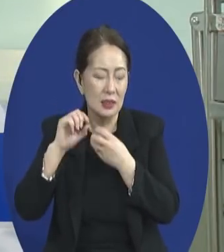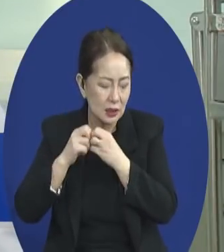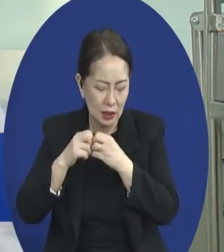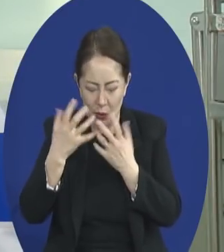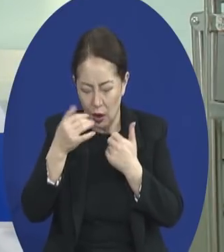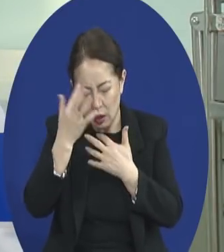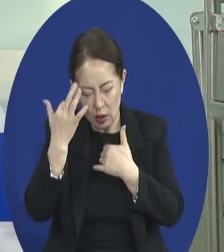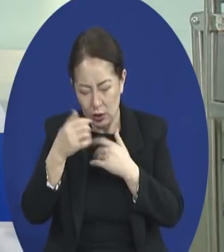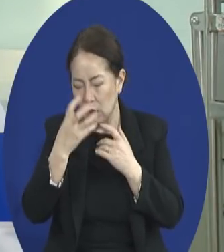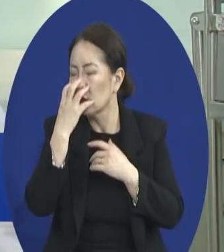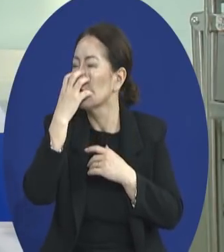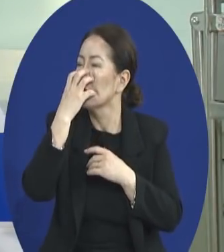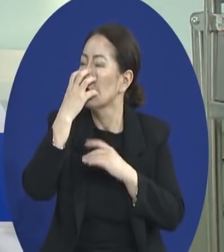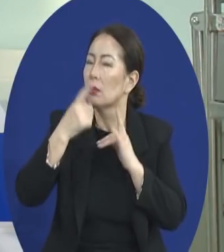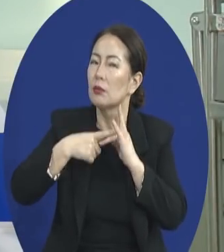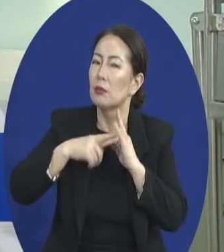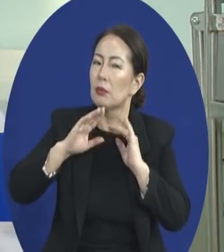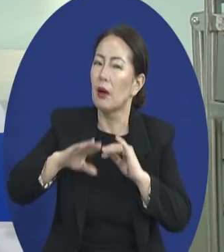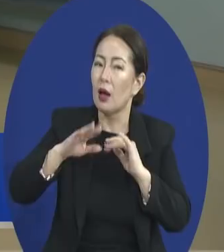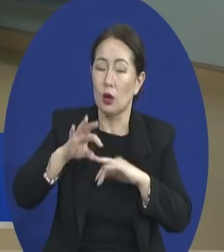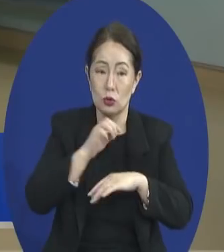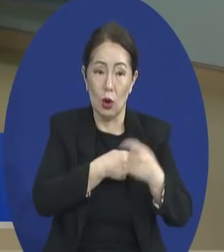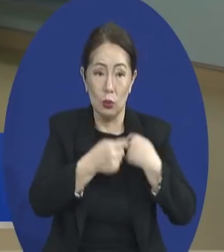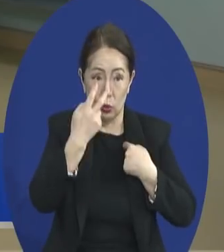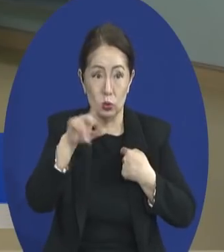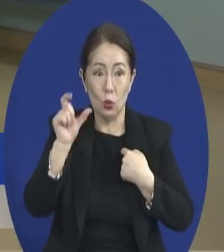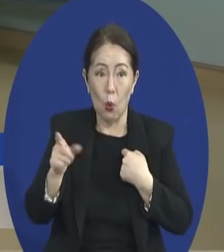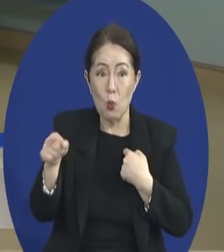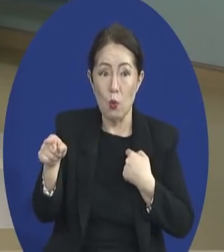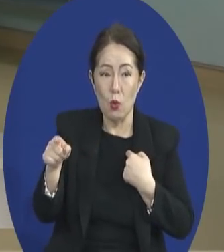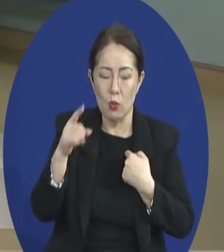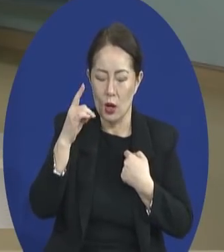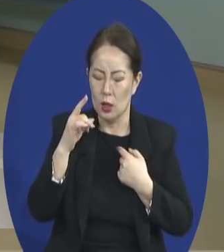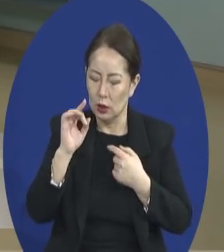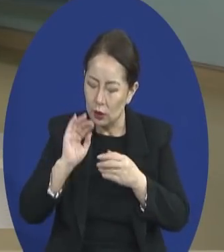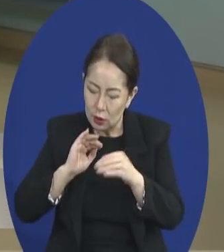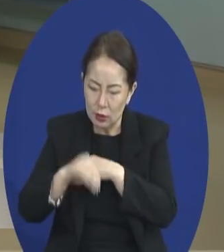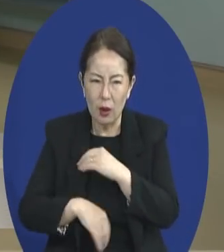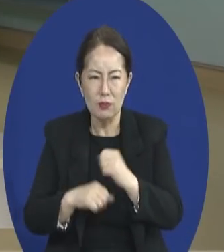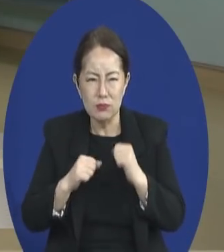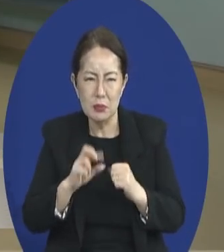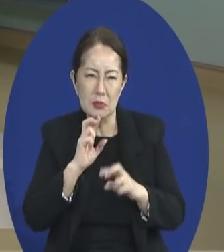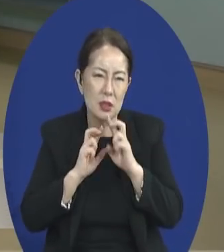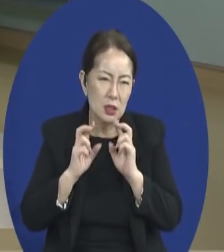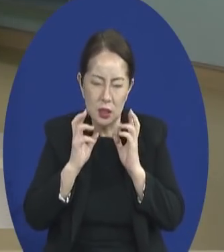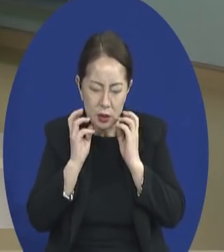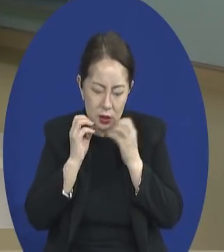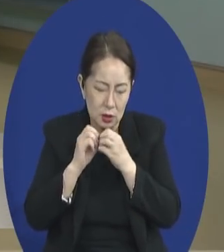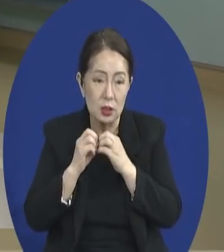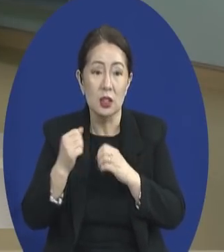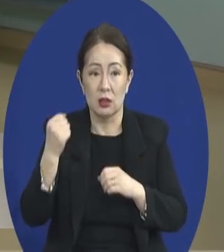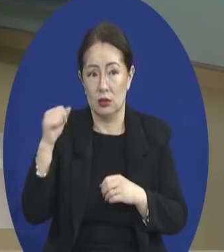эрчим тэмдэглэнд байсан маш их зовлон үтсэн байхгүй. Энийг бол даван гарч чаддаг. Маш их бэрхшээл яар гарч иж энэ хийж байгаа